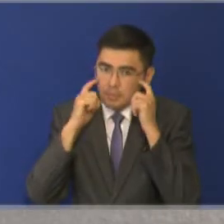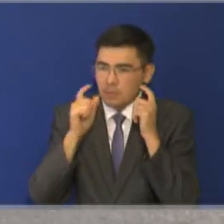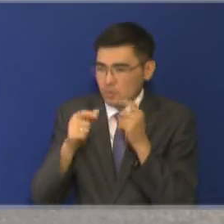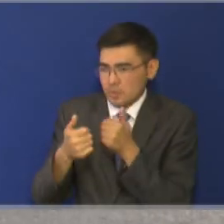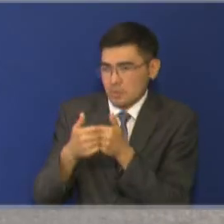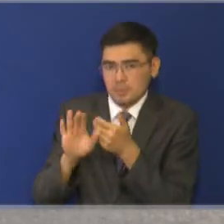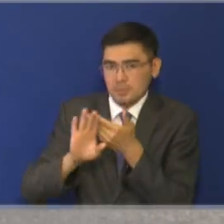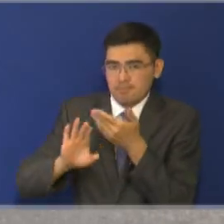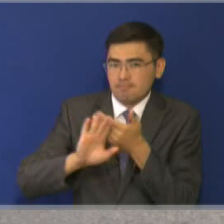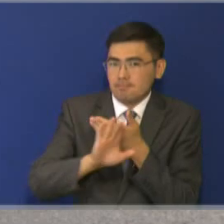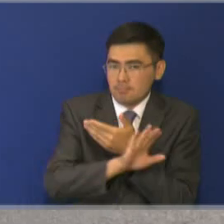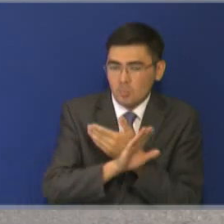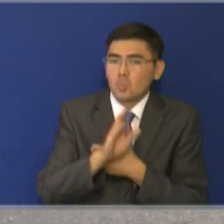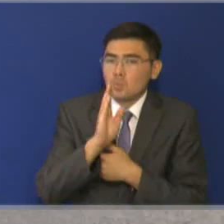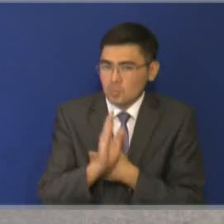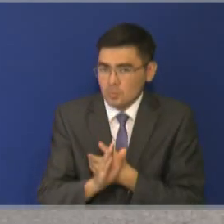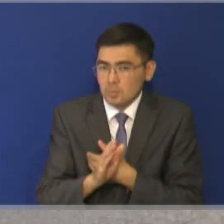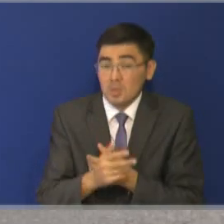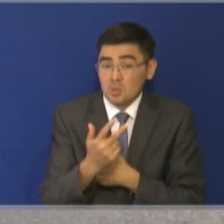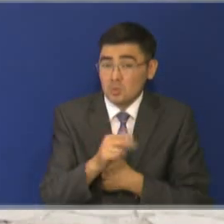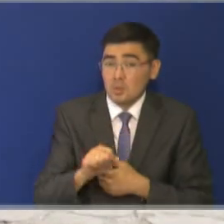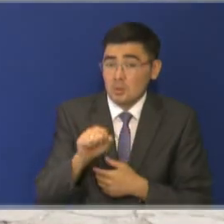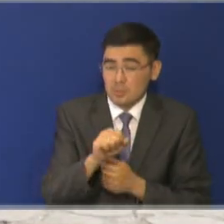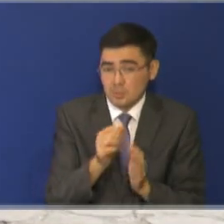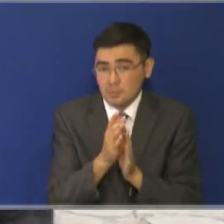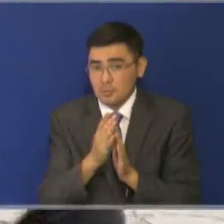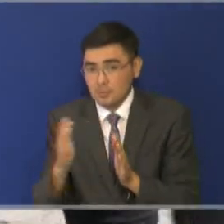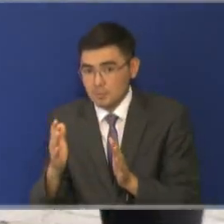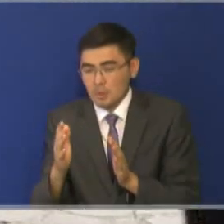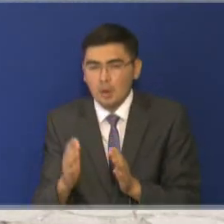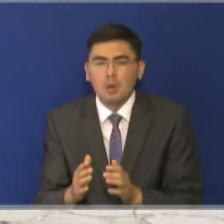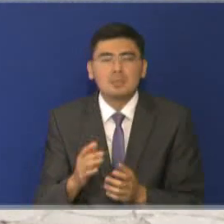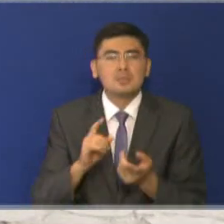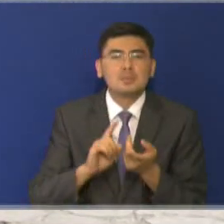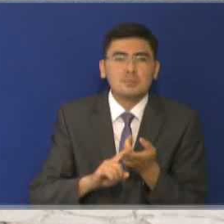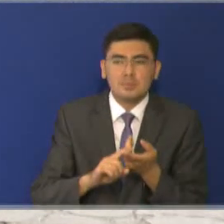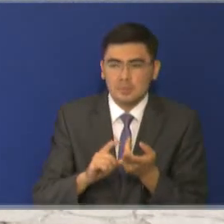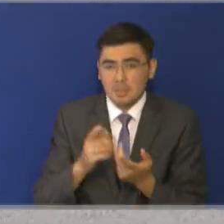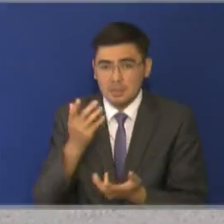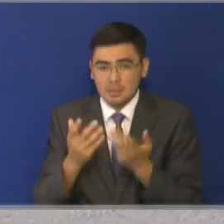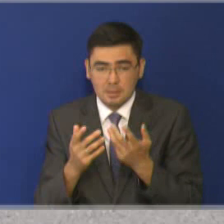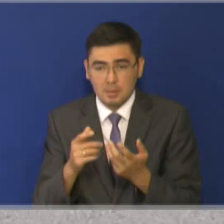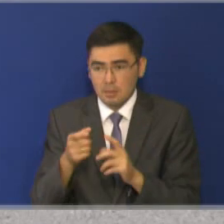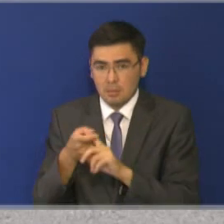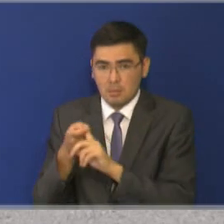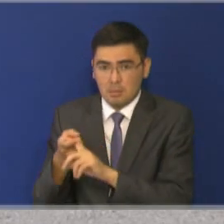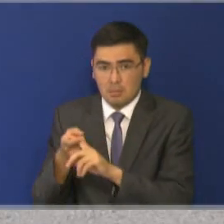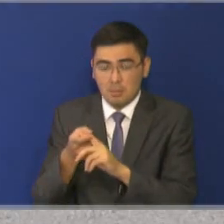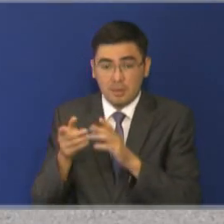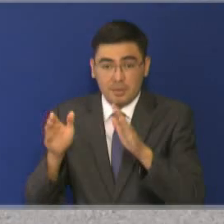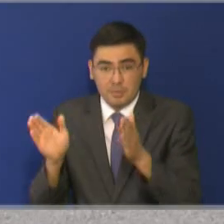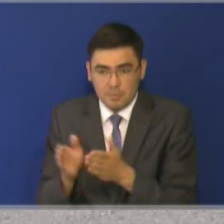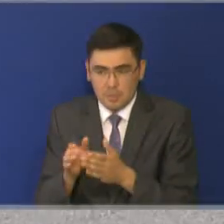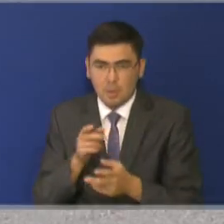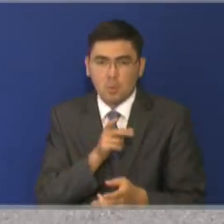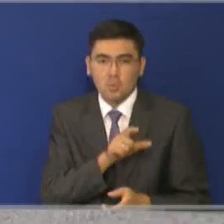жағдайда 2020 жылдың 3 тамызынан бастап инфекция репродуктивтілігі бірліктен аз болған жағдайда өлім деңгейі